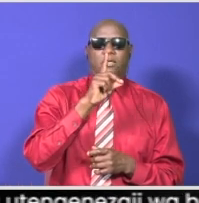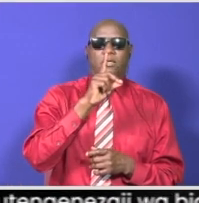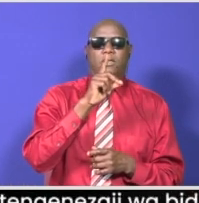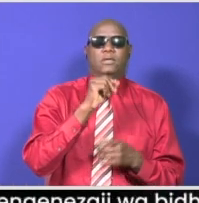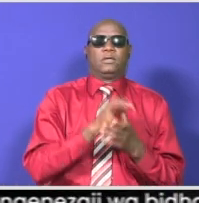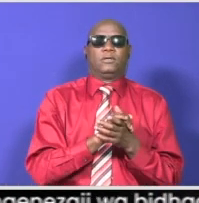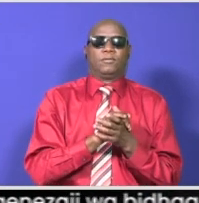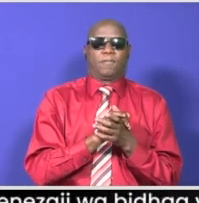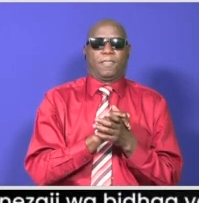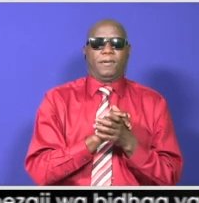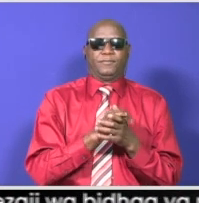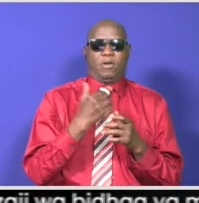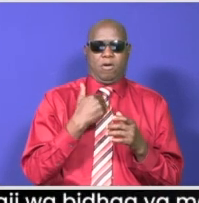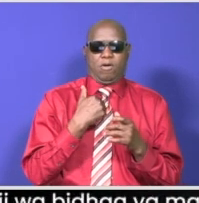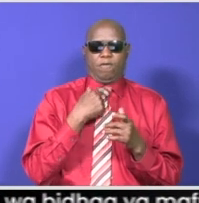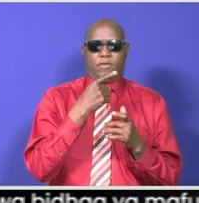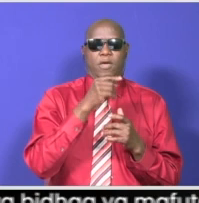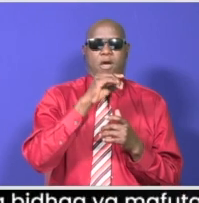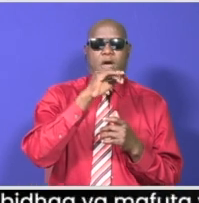hii linalofahamika kama